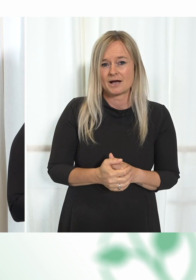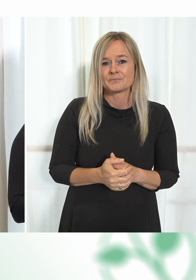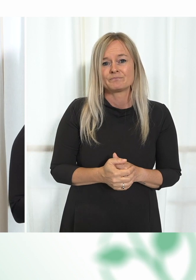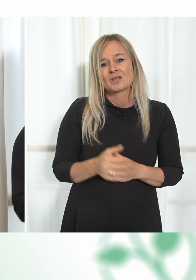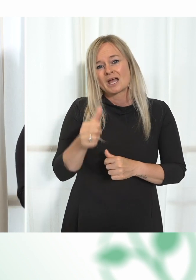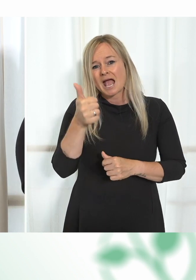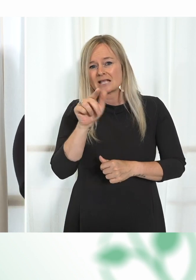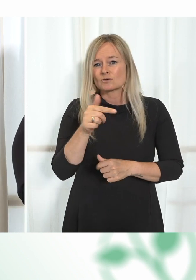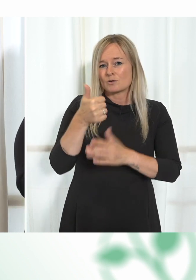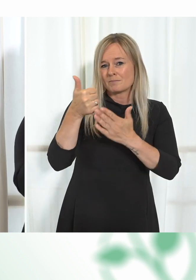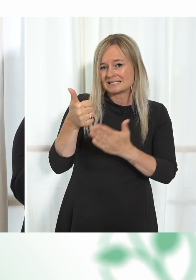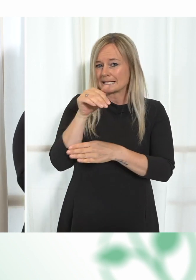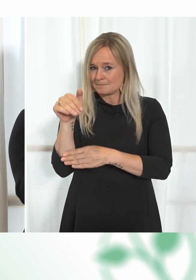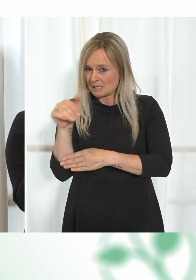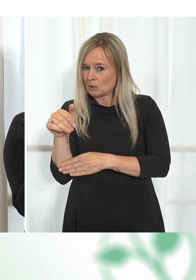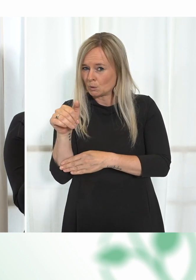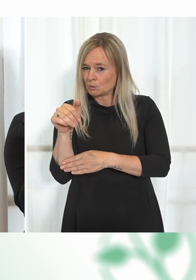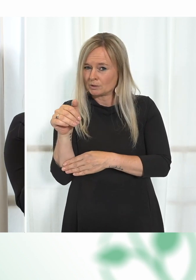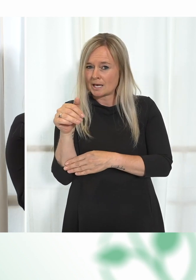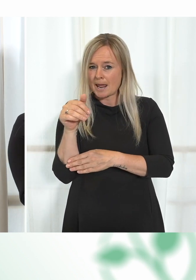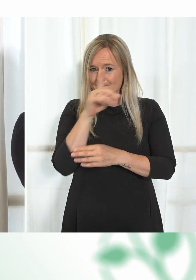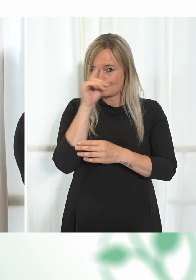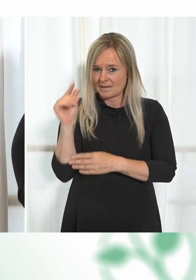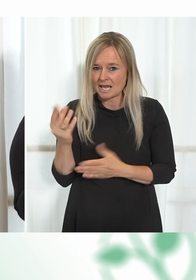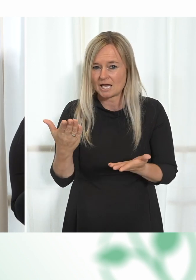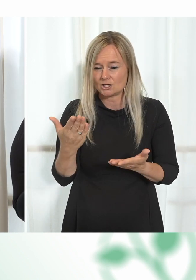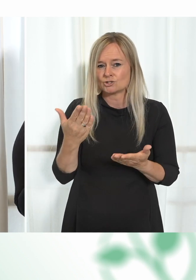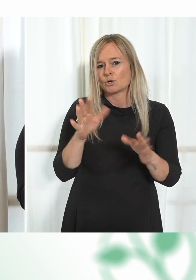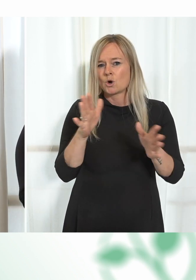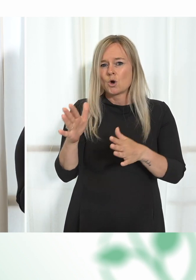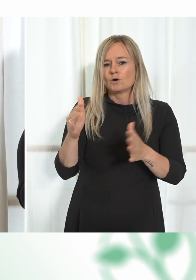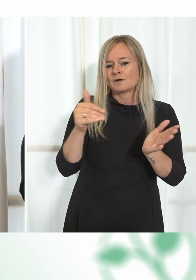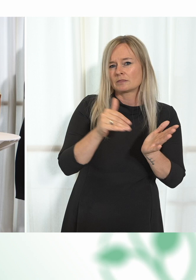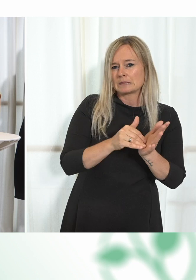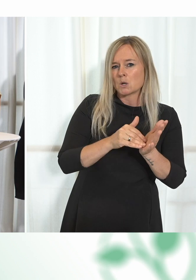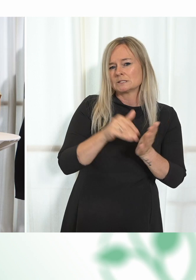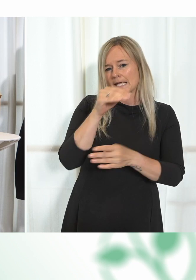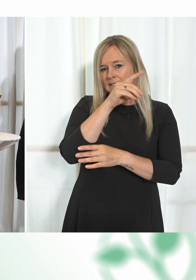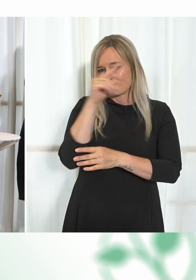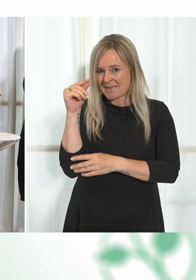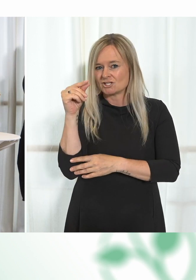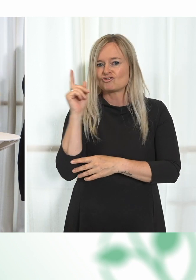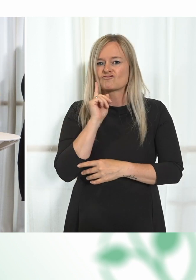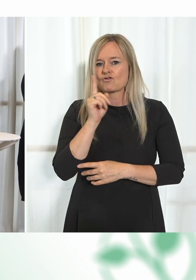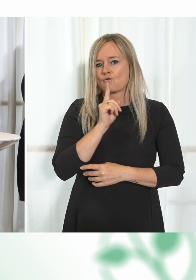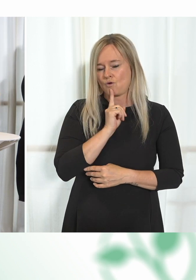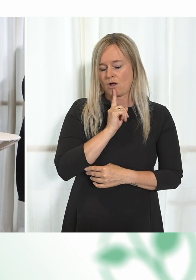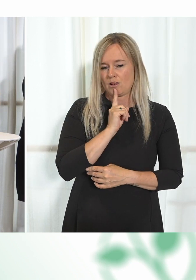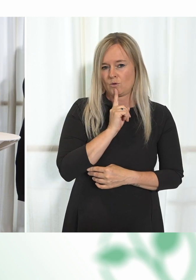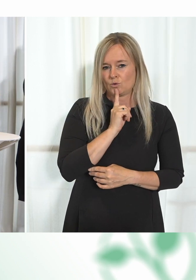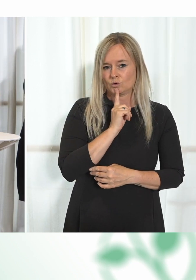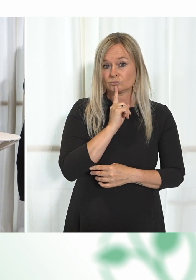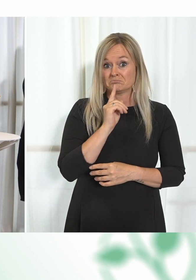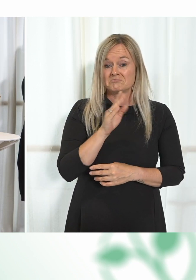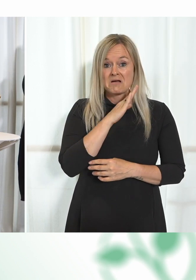von 1,6 Millionen Menschen sind ca. 10.000 Menschen gehörlos. Das heißt, eine große Anzahl an Menschen, die